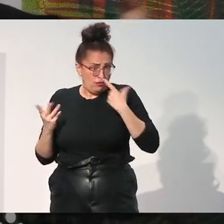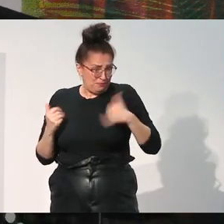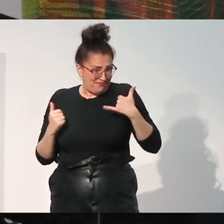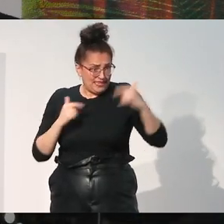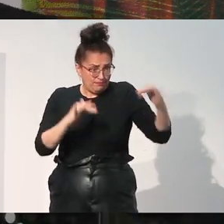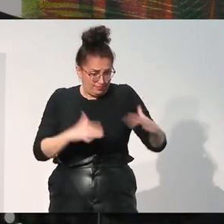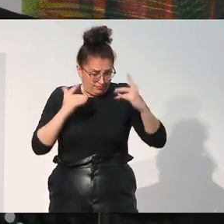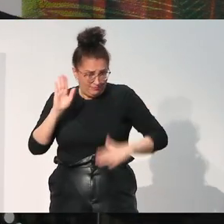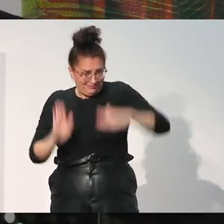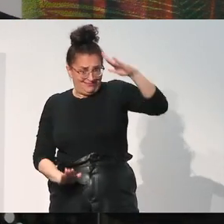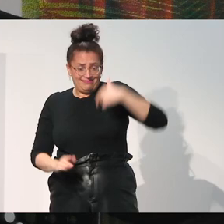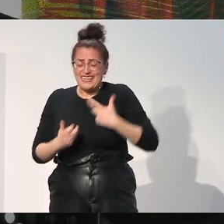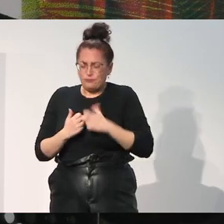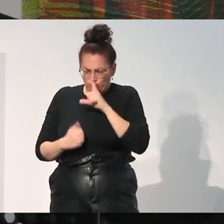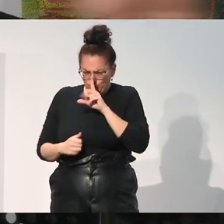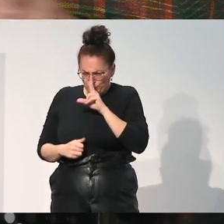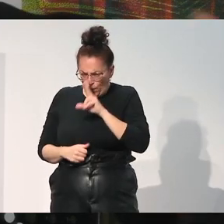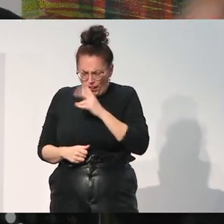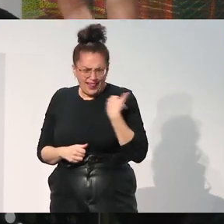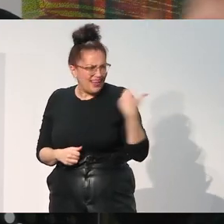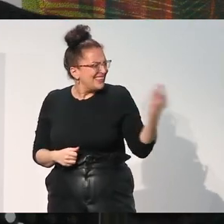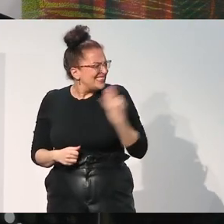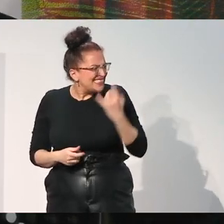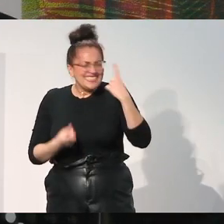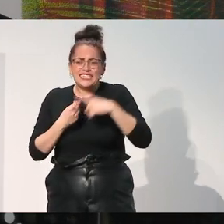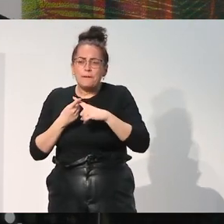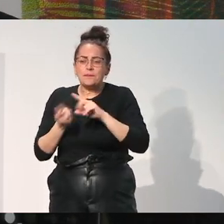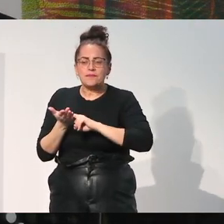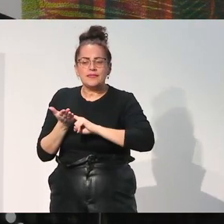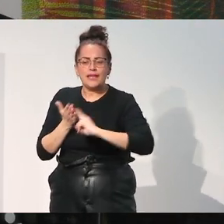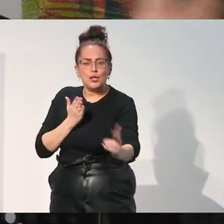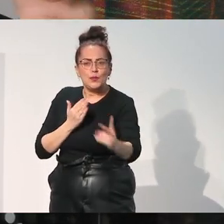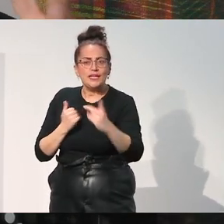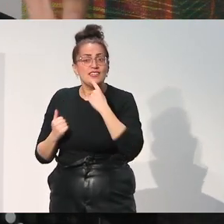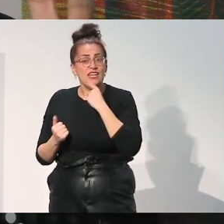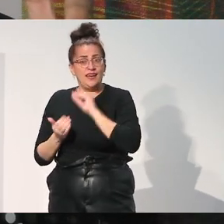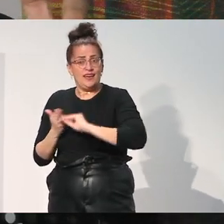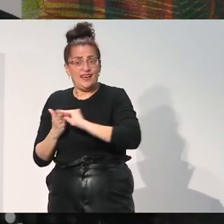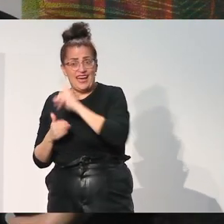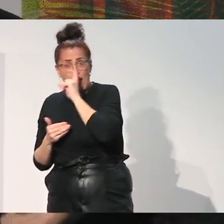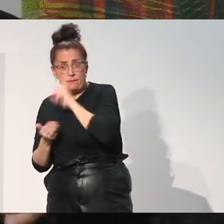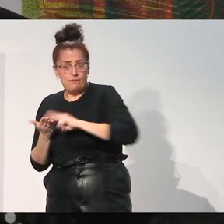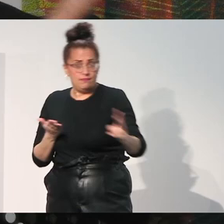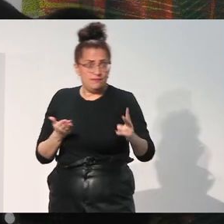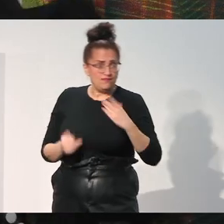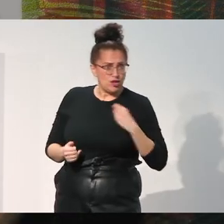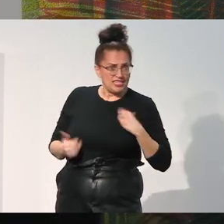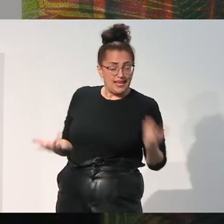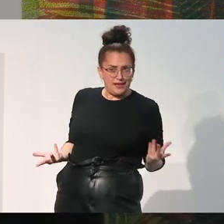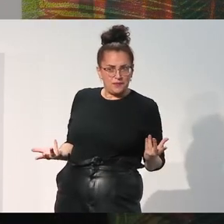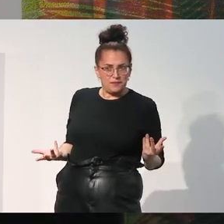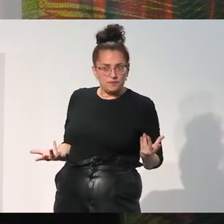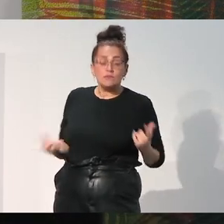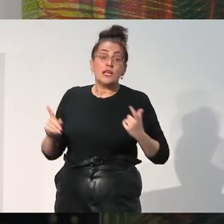dans l'écriture. Et c'est drôle, tout à l'heure, tu disais sur Champ Balnéaire, ce travail de traduction de l'arabe au français. Et sur mon livre, donc je ne réalisais pas parce que